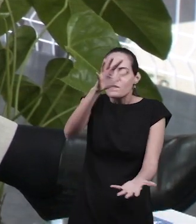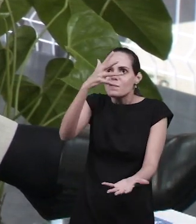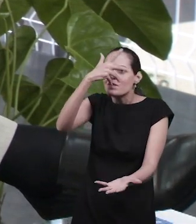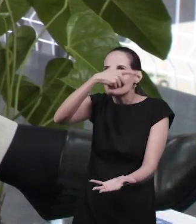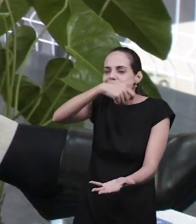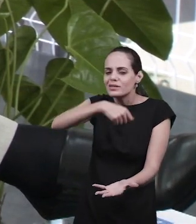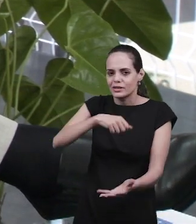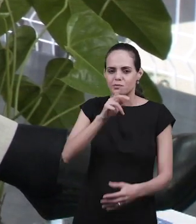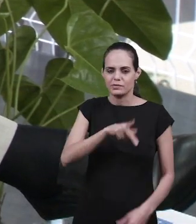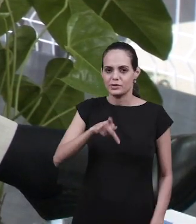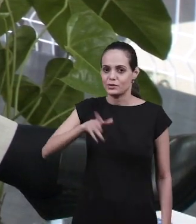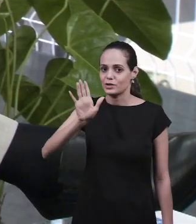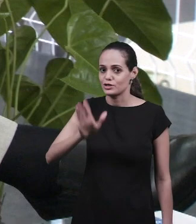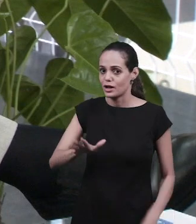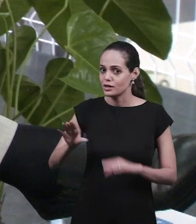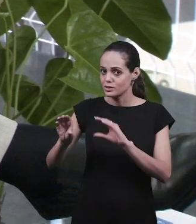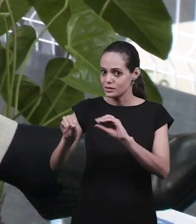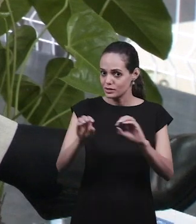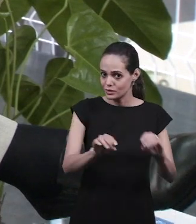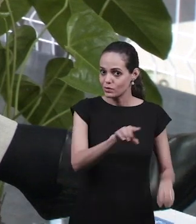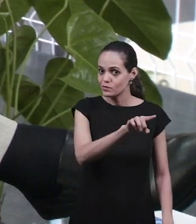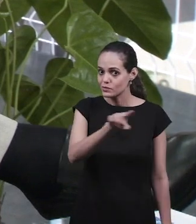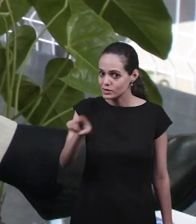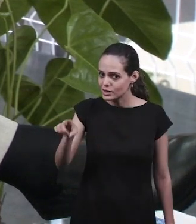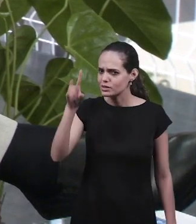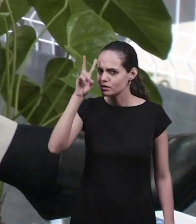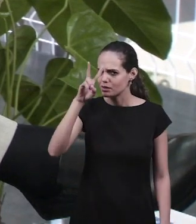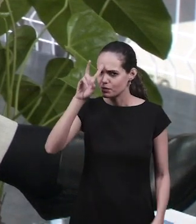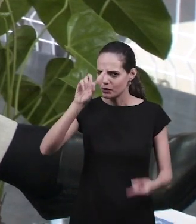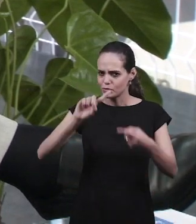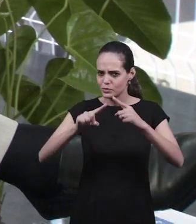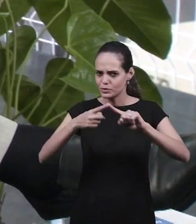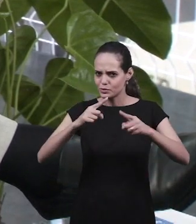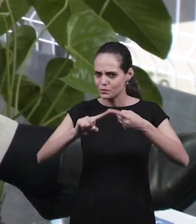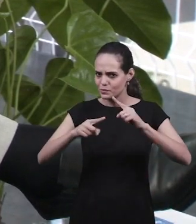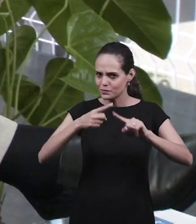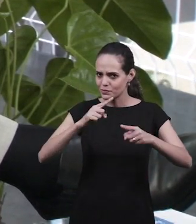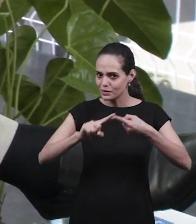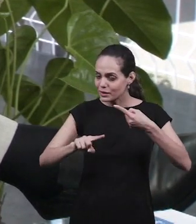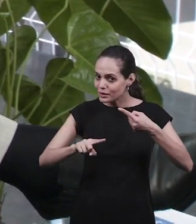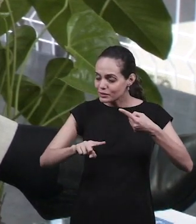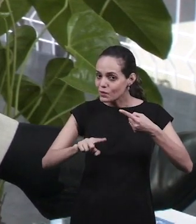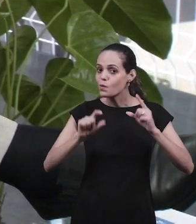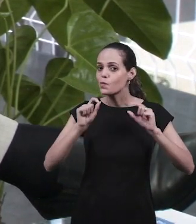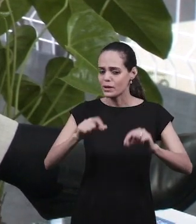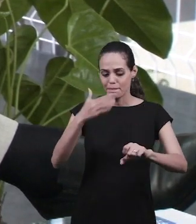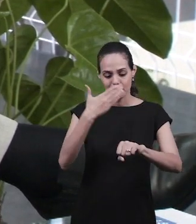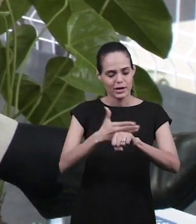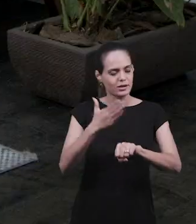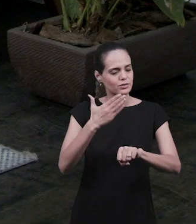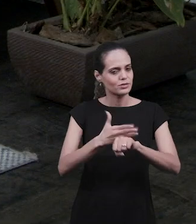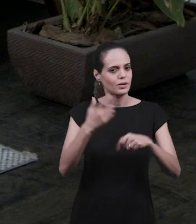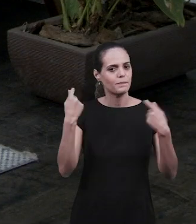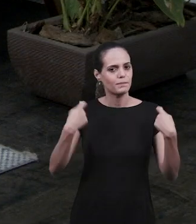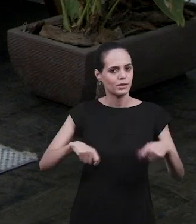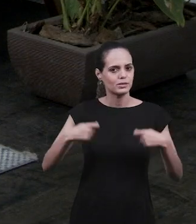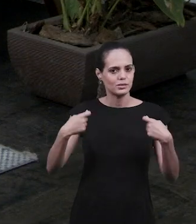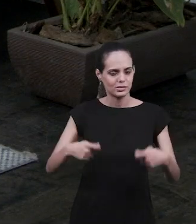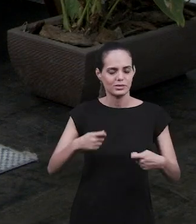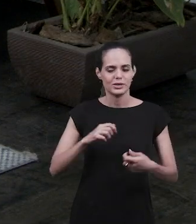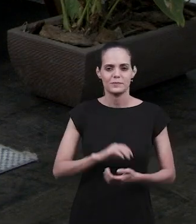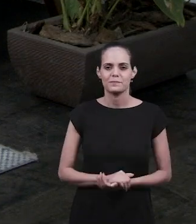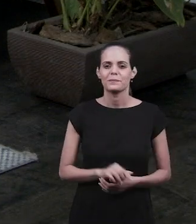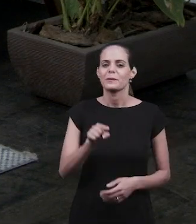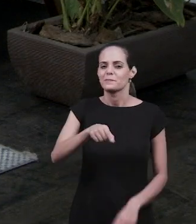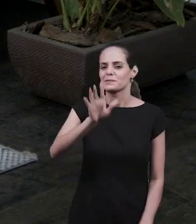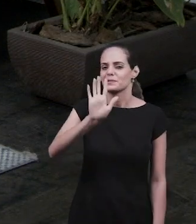professeure Janaïne vous a déjà enseigné, en rappelant qu'afin d'apprendre à jouer un instrument musical, l'entraînement est fondamental. Donc, vous savez